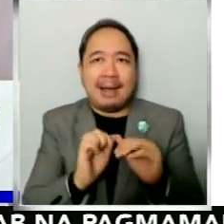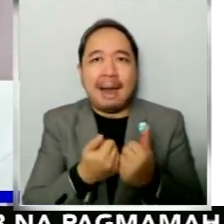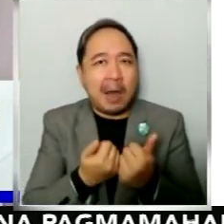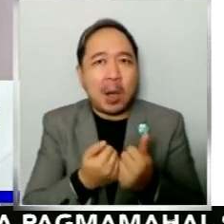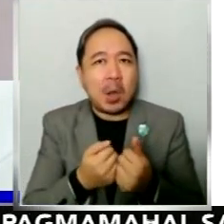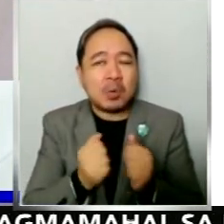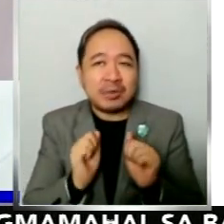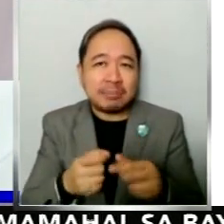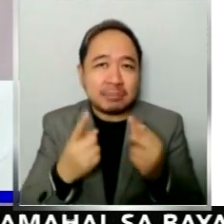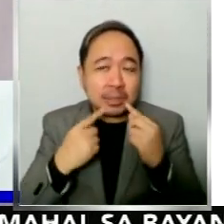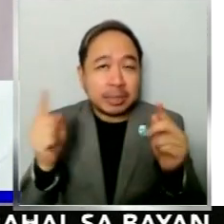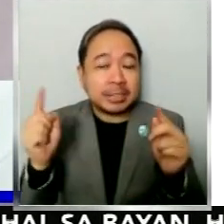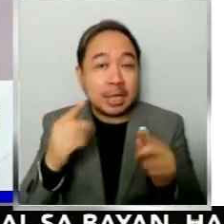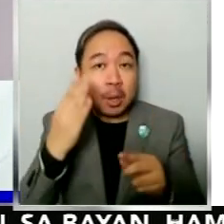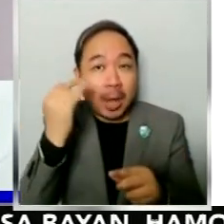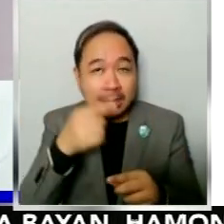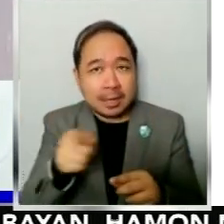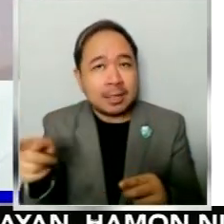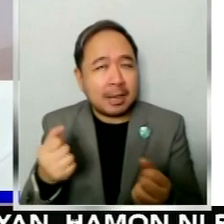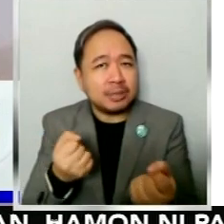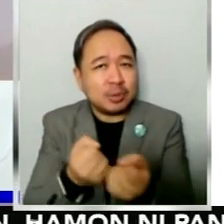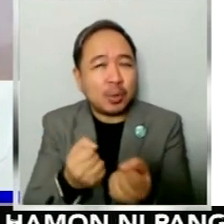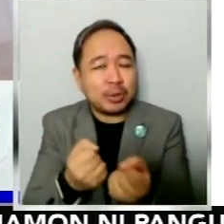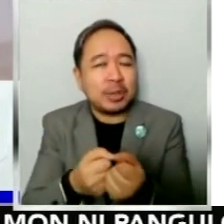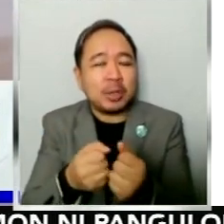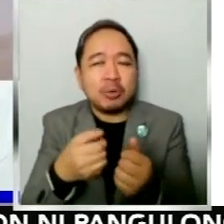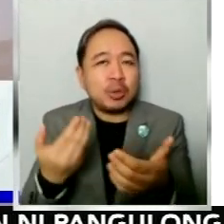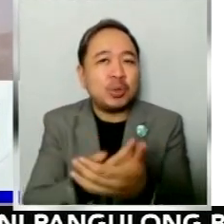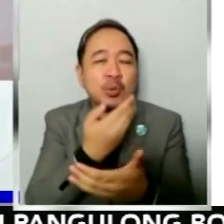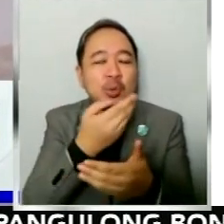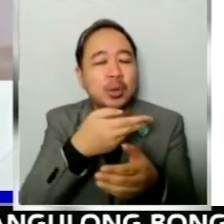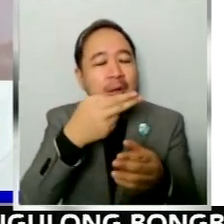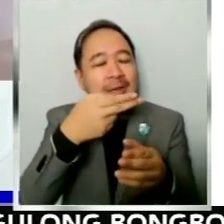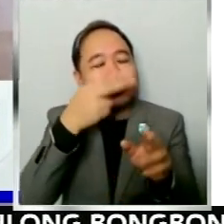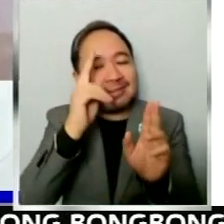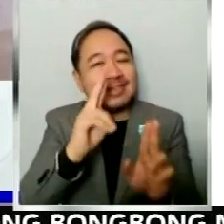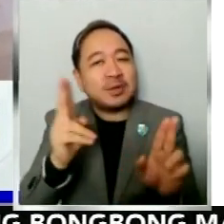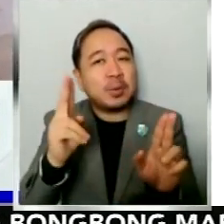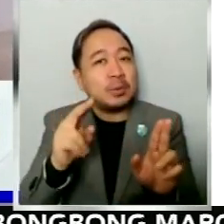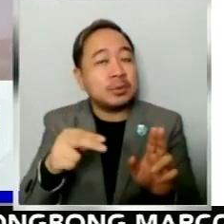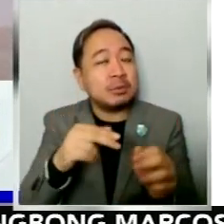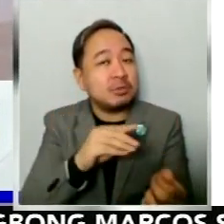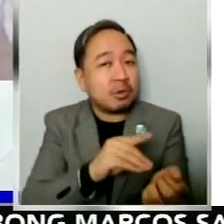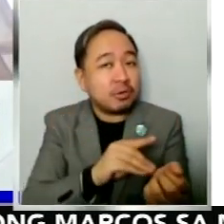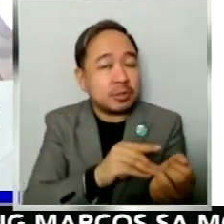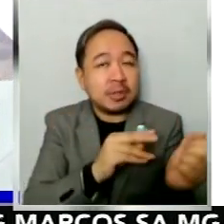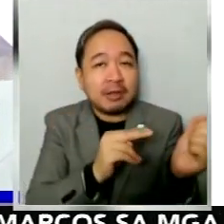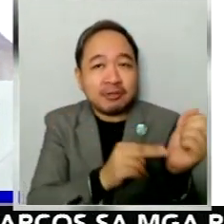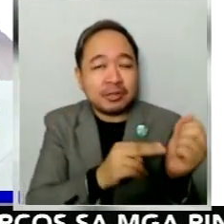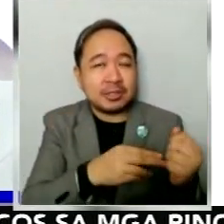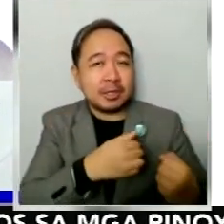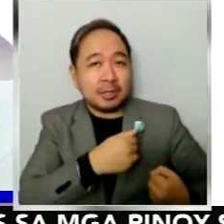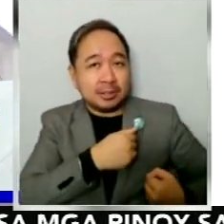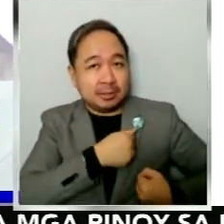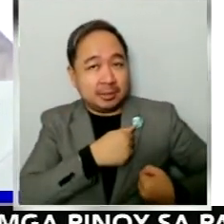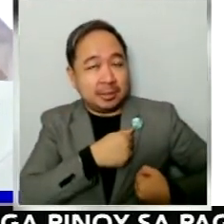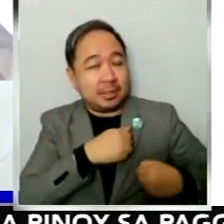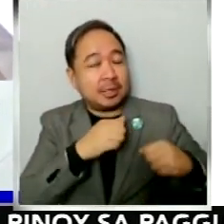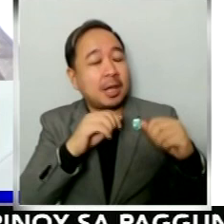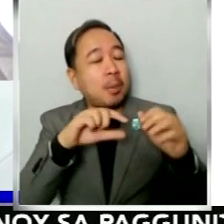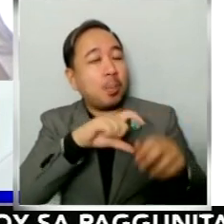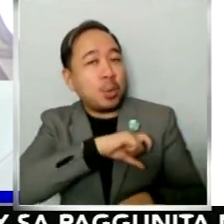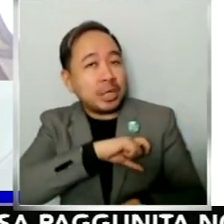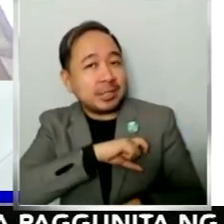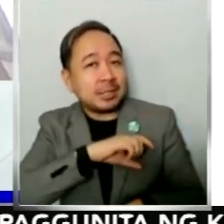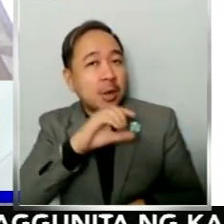ang ating mga makabagong bayani, ating mga doktor, mga nurse, mga sundalo, mga pulis, OFW, at